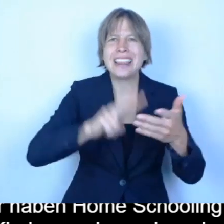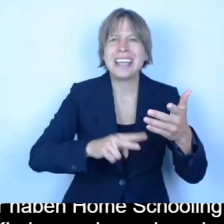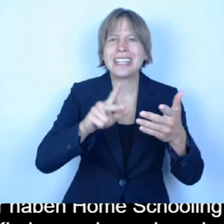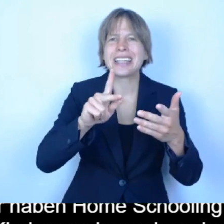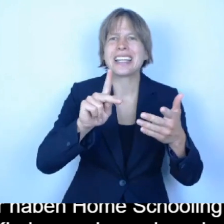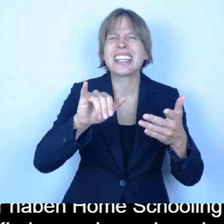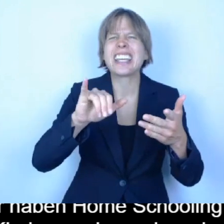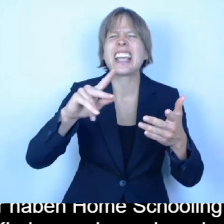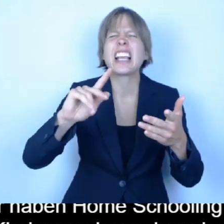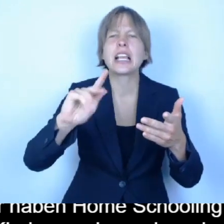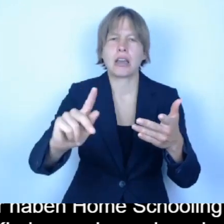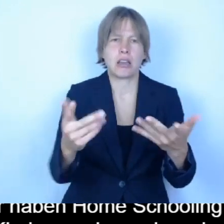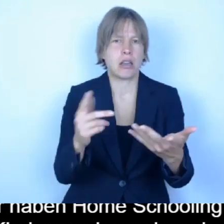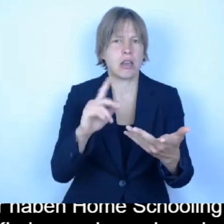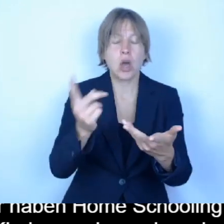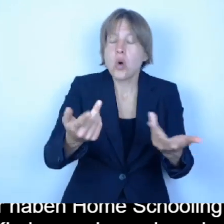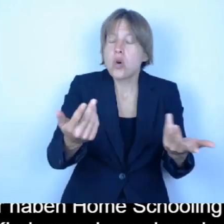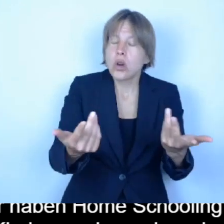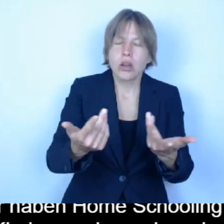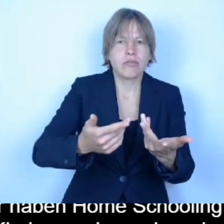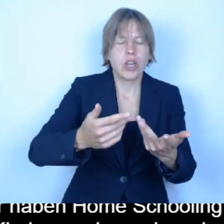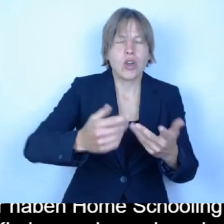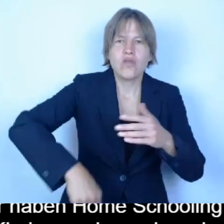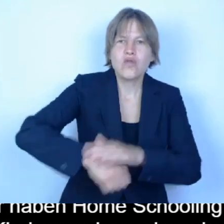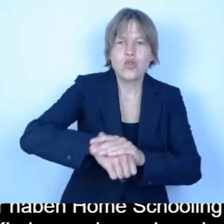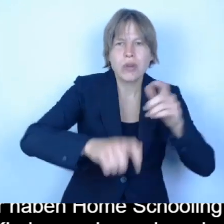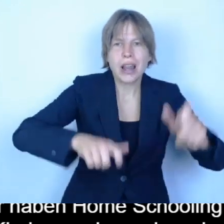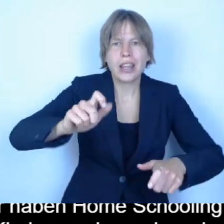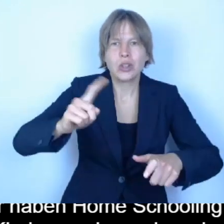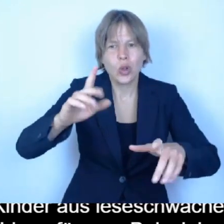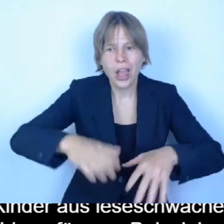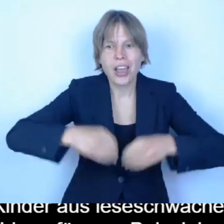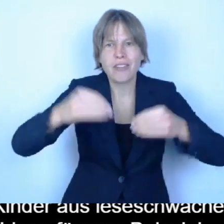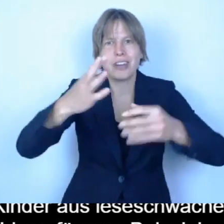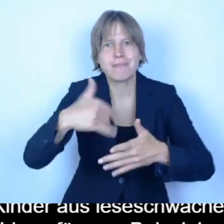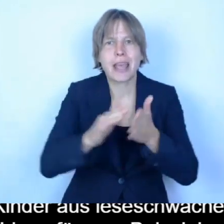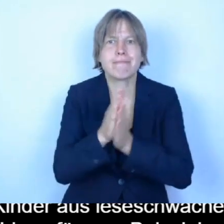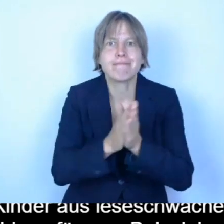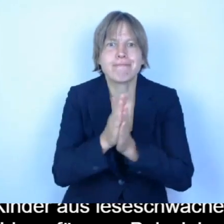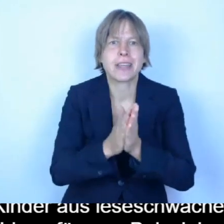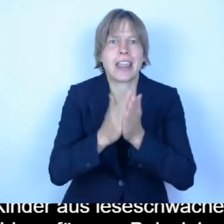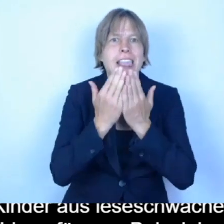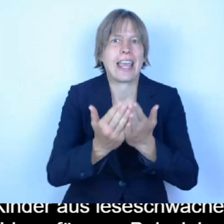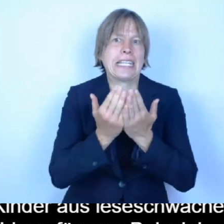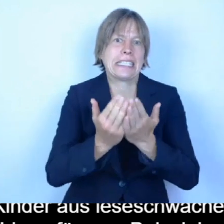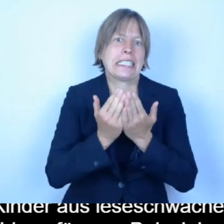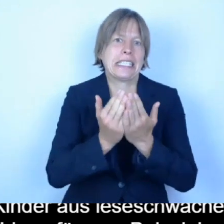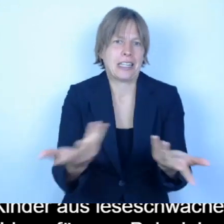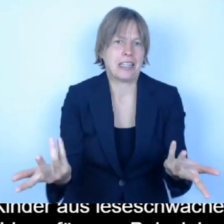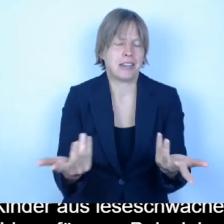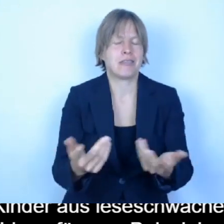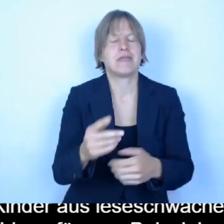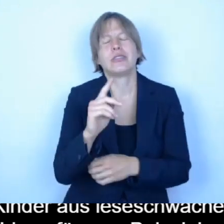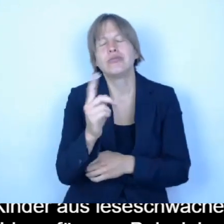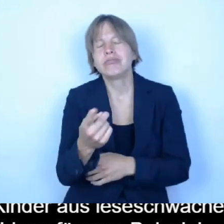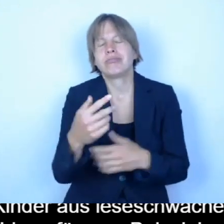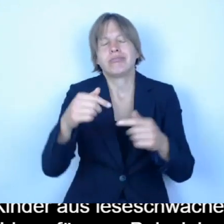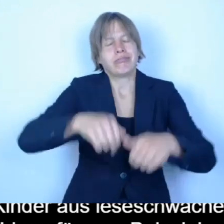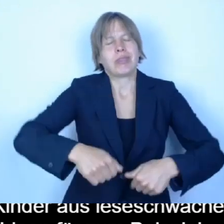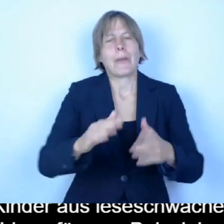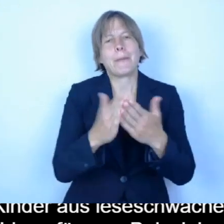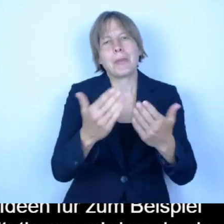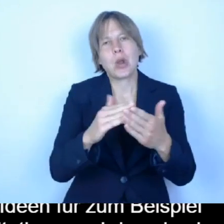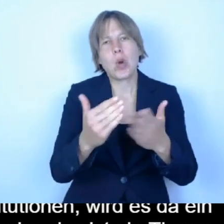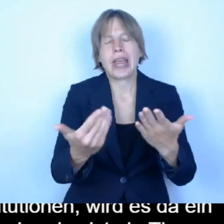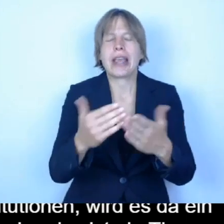nochmal sprechen, mit unserer Bibliothek für Kinder- und Jugendliteratur. Wir sind mit dem St. Michaelsbund im Gespräch. Wir sind mit unserer Landesfachstelle für die Förderung